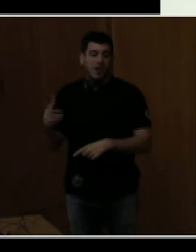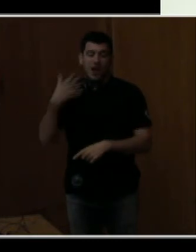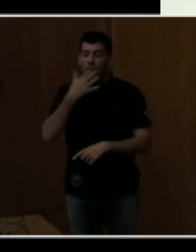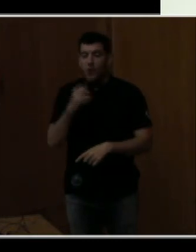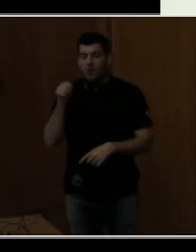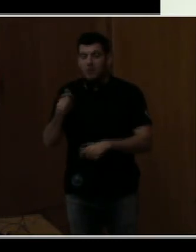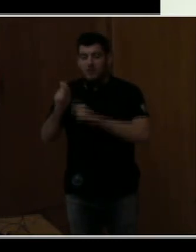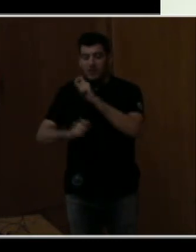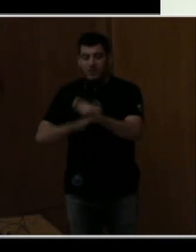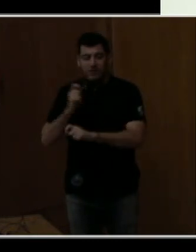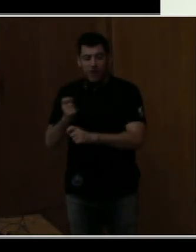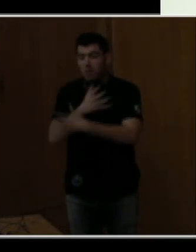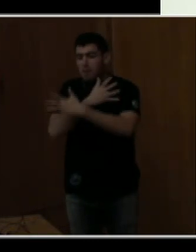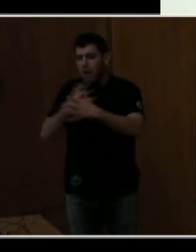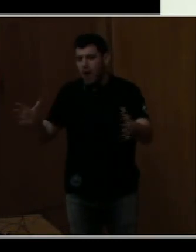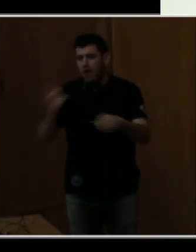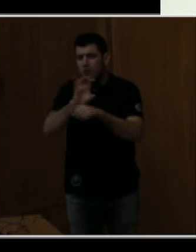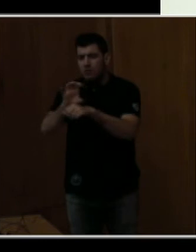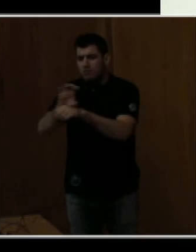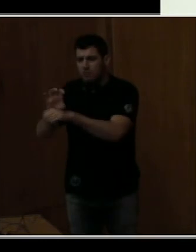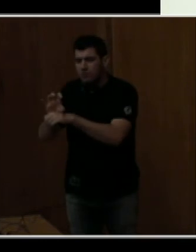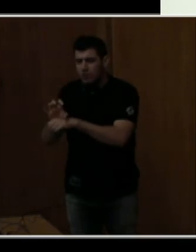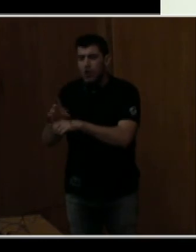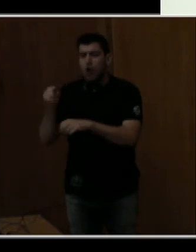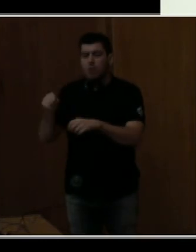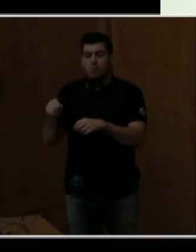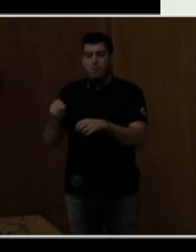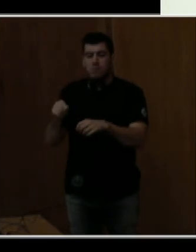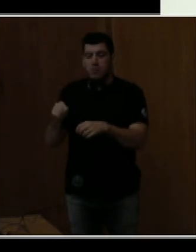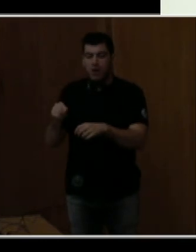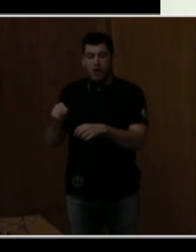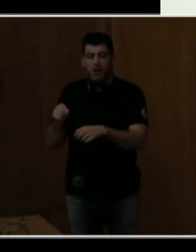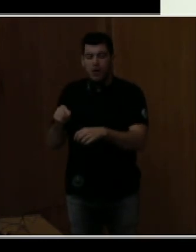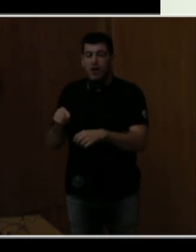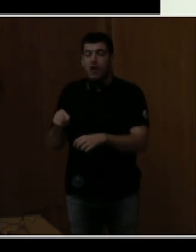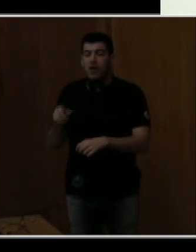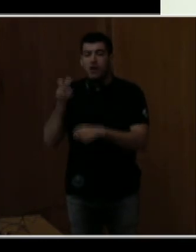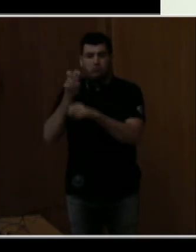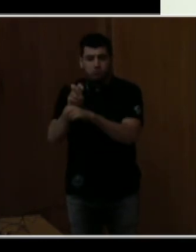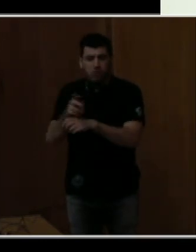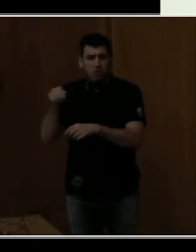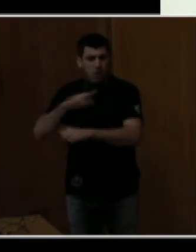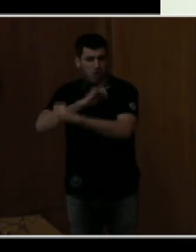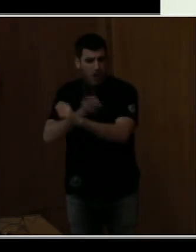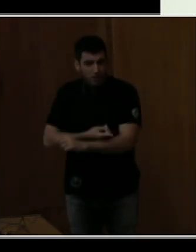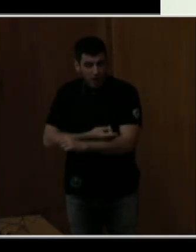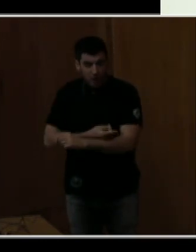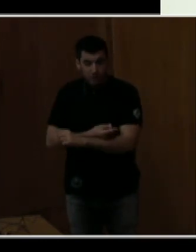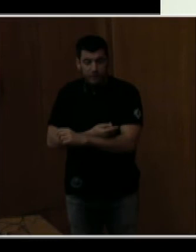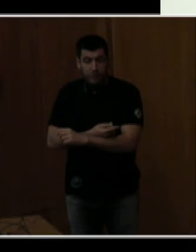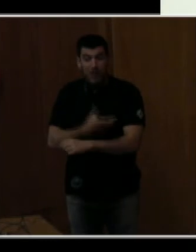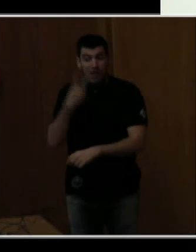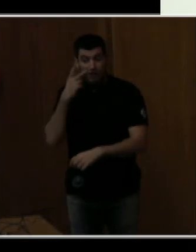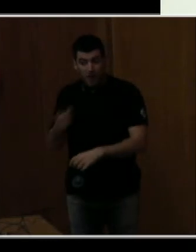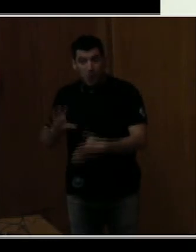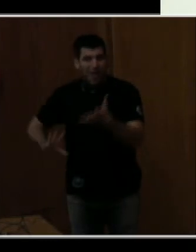μεγάλα υπολογιστικά συστήματα, με μεγάλη χωρητικότητα, μεγάλη υπολογιστική ισχύ κτλ., βλέπετε ότι η